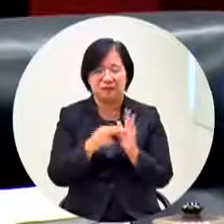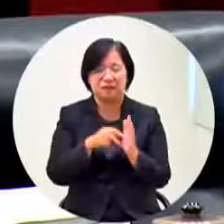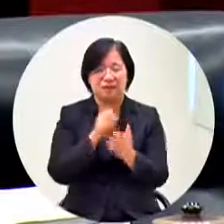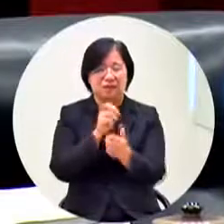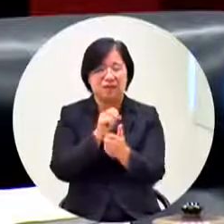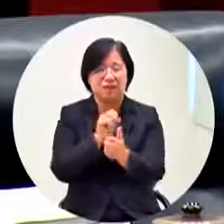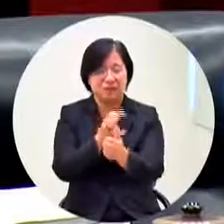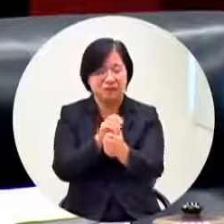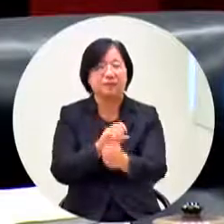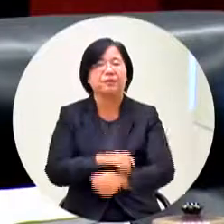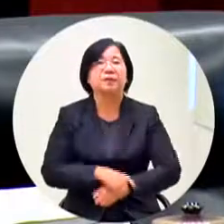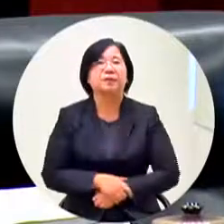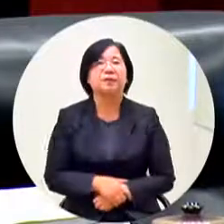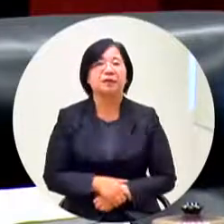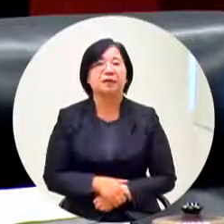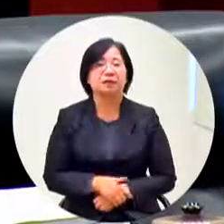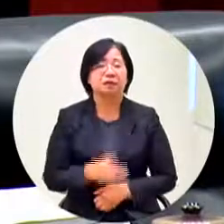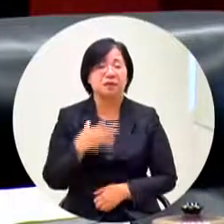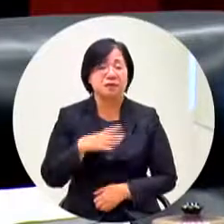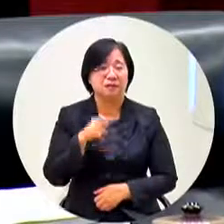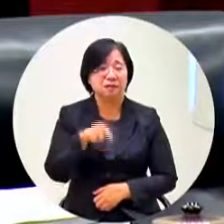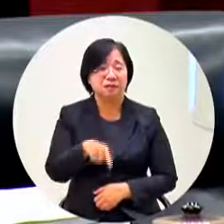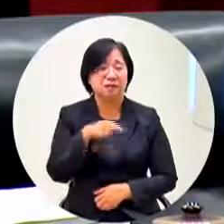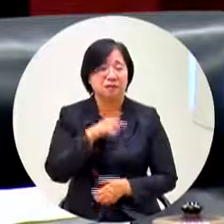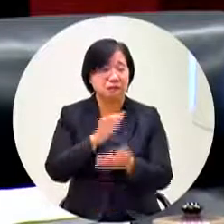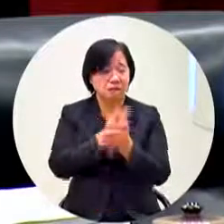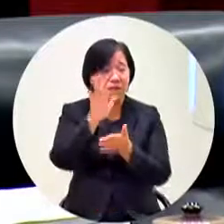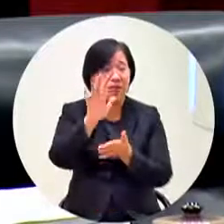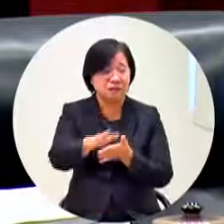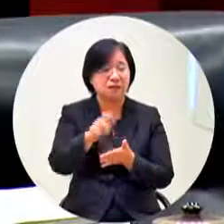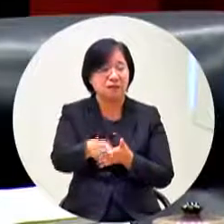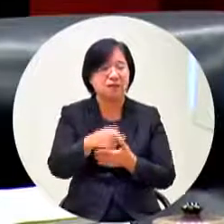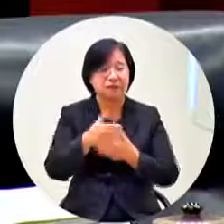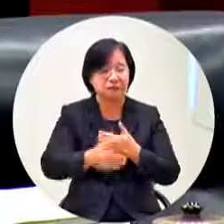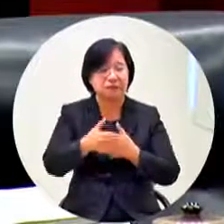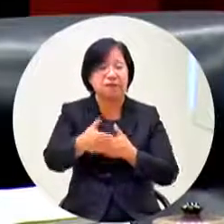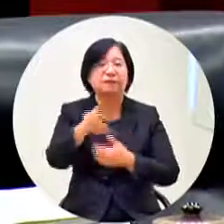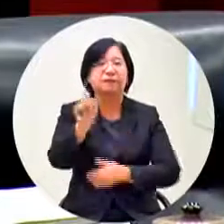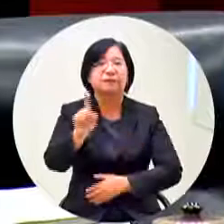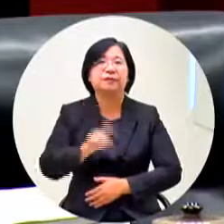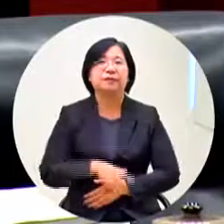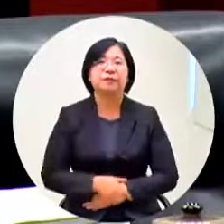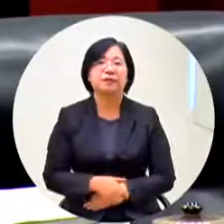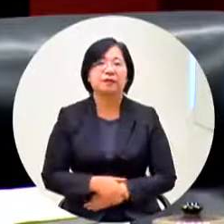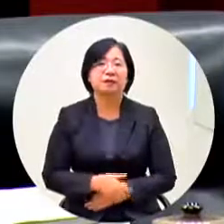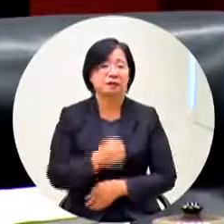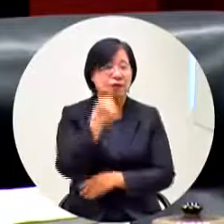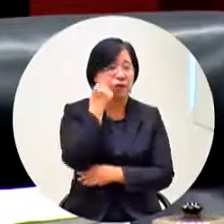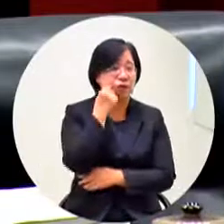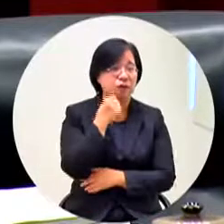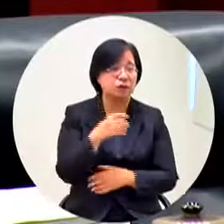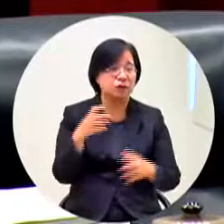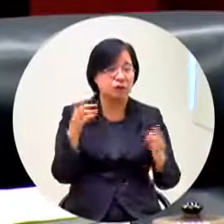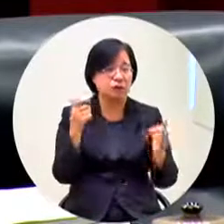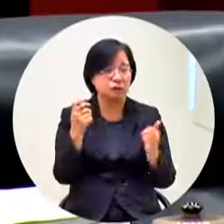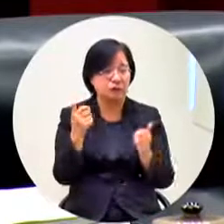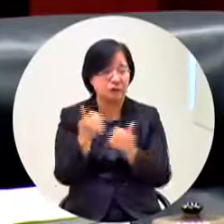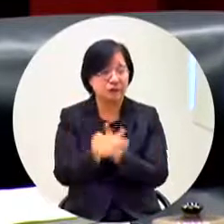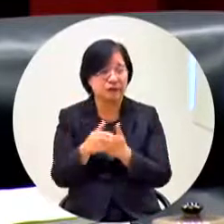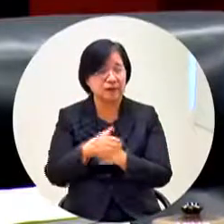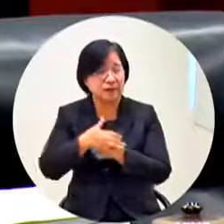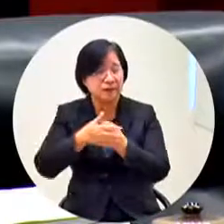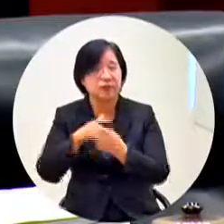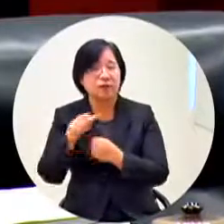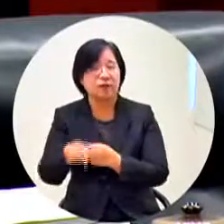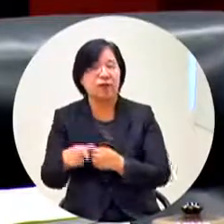只是知道想要了解说这个后面的进度啦。以住代户合群跟民建的范围，当